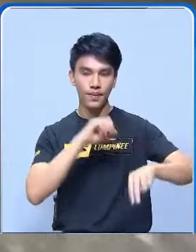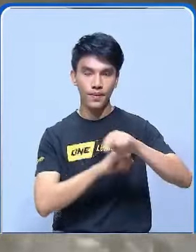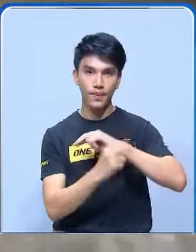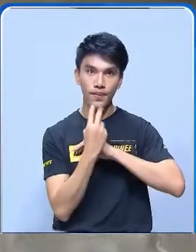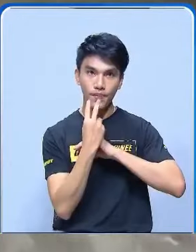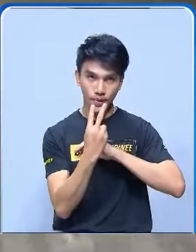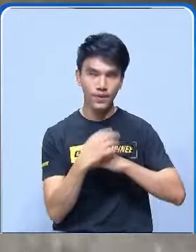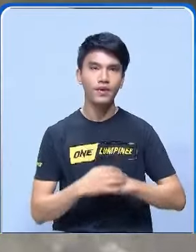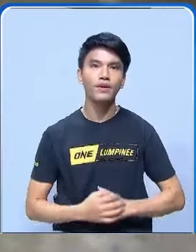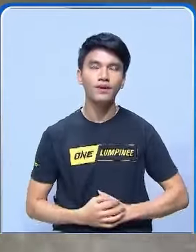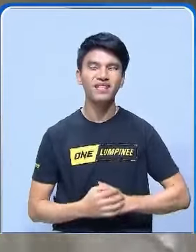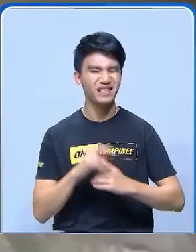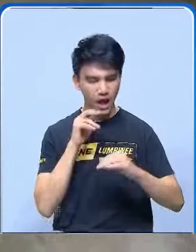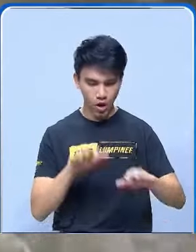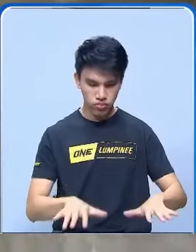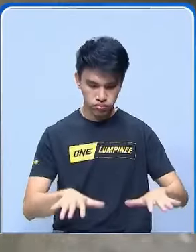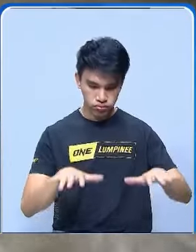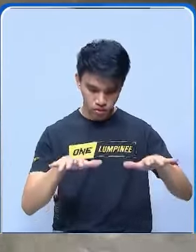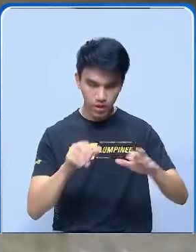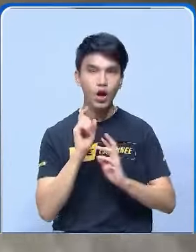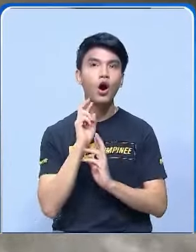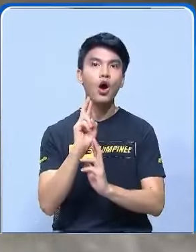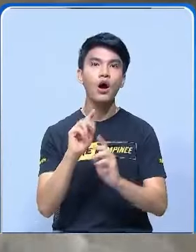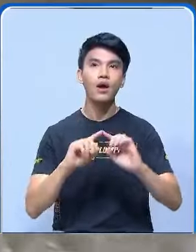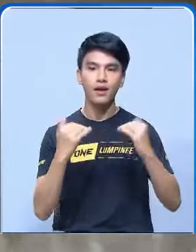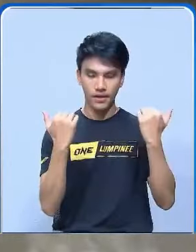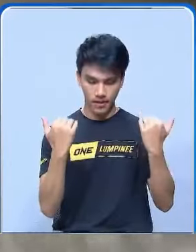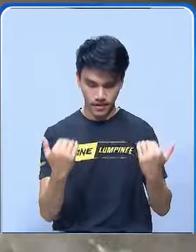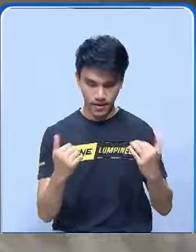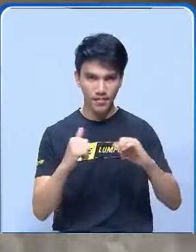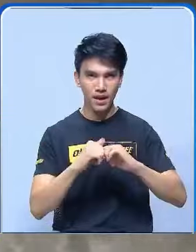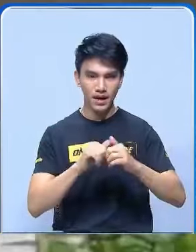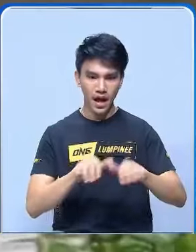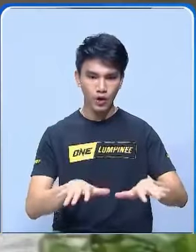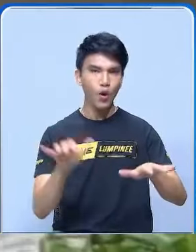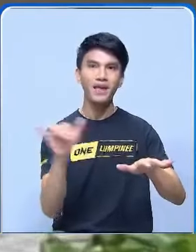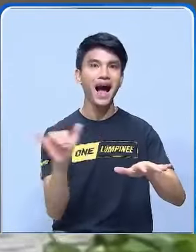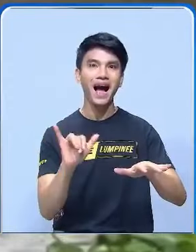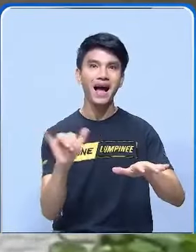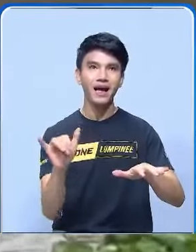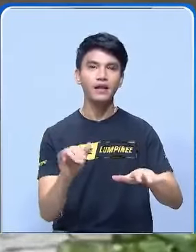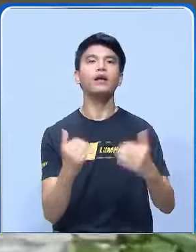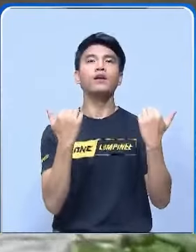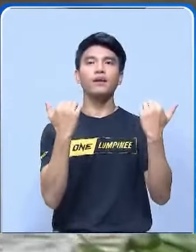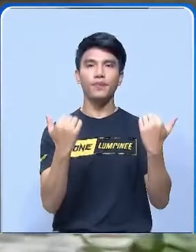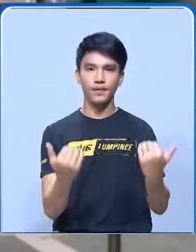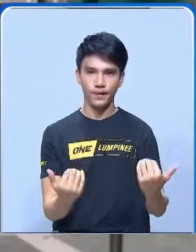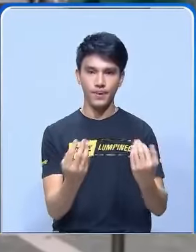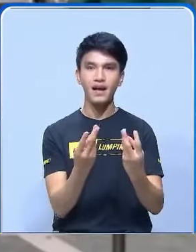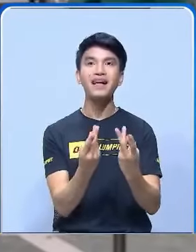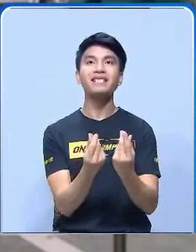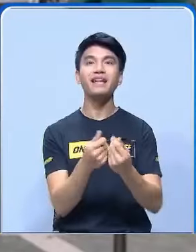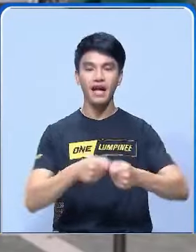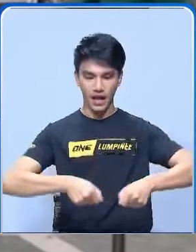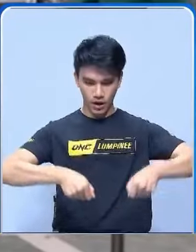ำพบว่าระดับน้ำสูงขึ้นอยู่ในจุดเฝ้าระวังแต่ยังไม่ถึงขั้นวิกฤตนะคะทางเทศบาลนครนนทบุรีวางแนวกระสอบทรายต